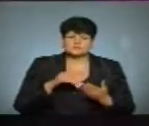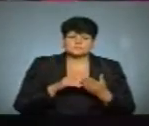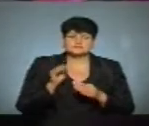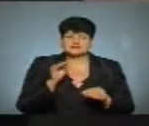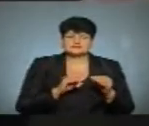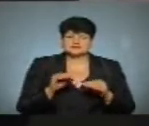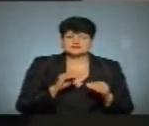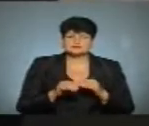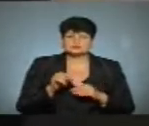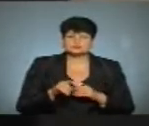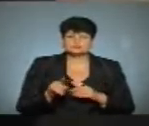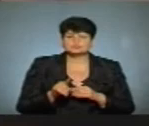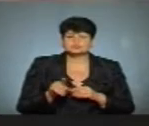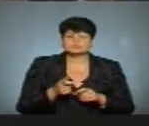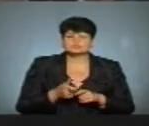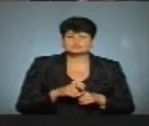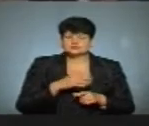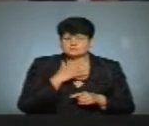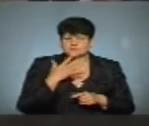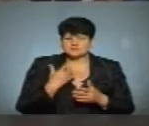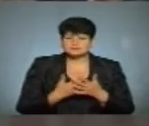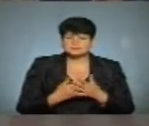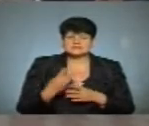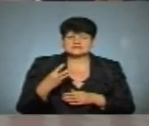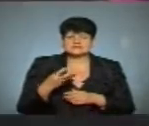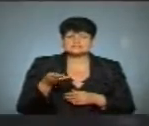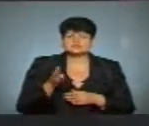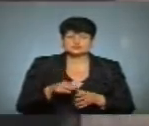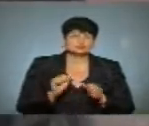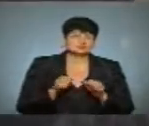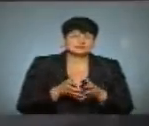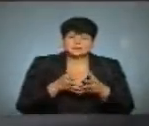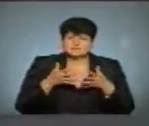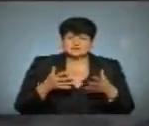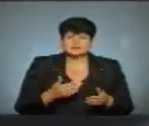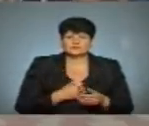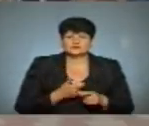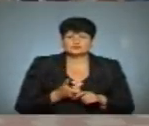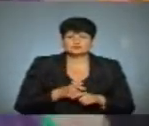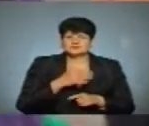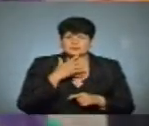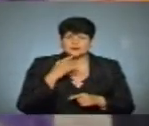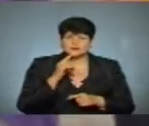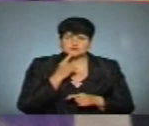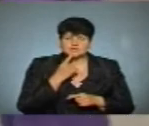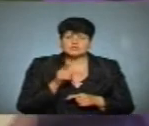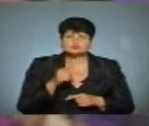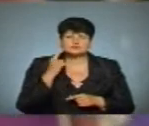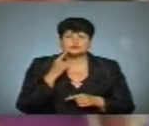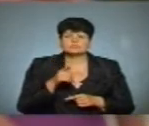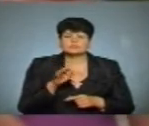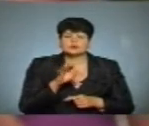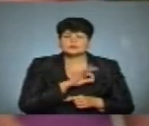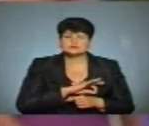складати, тому що ну дуже багато їх, приблизно 30 штук, можливо, навіть і більше, тому що хочемо дуже багато цукерочок. Що ви думаєте взагалі про